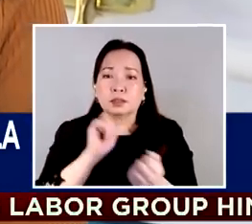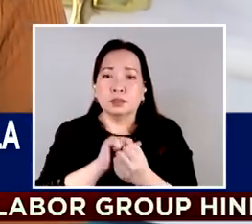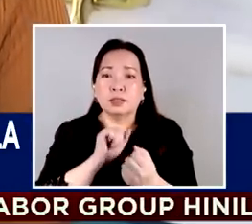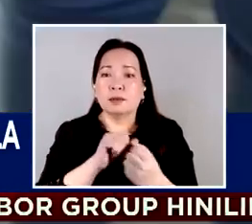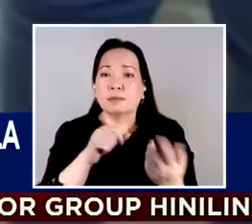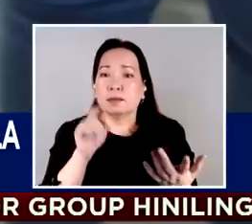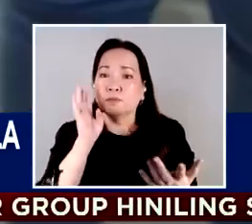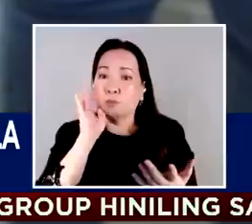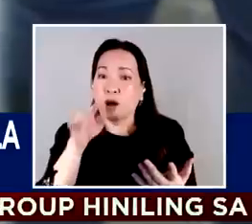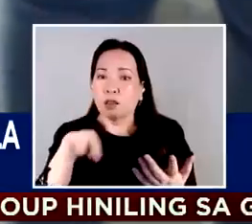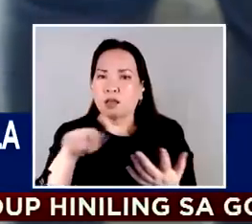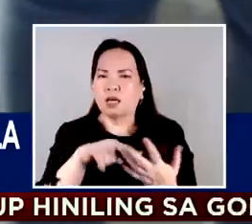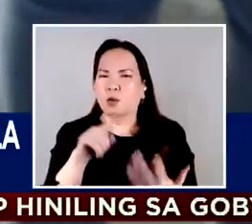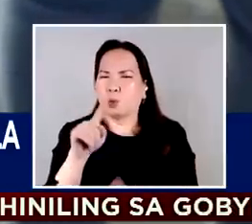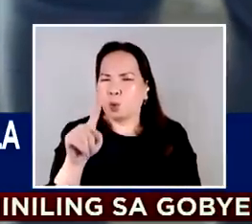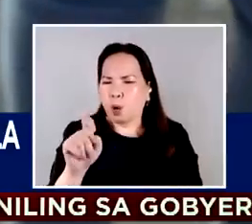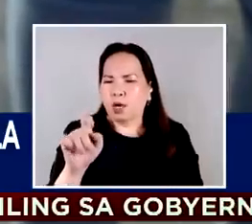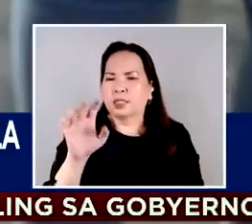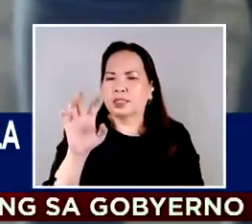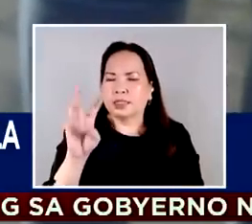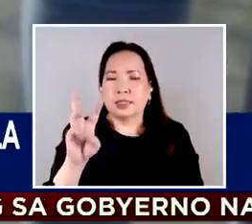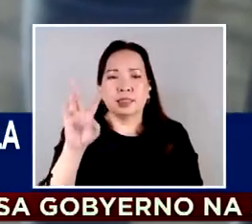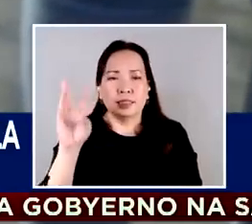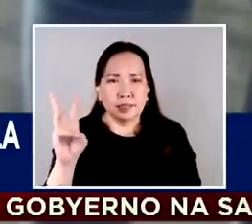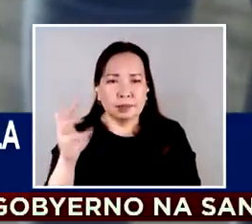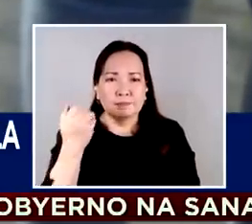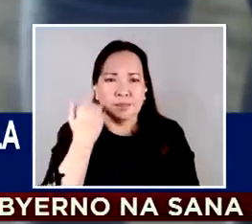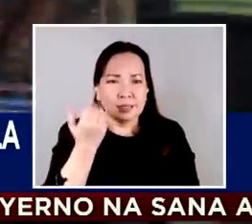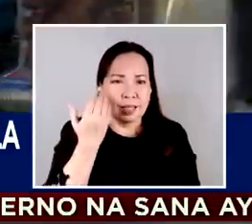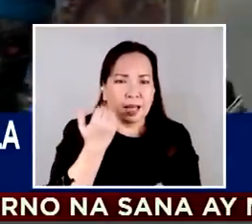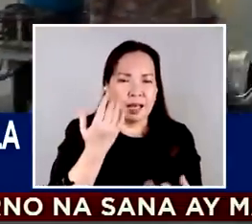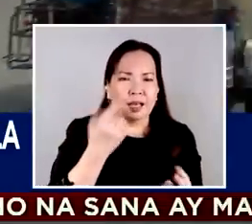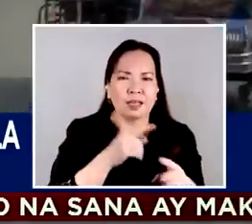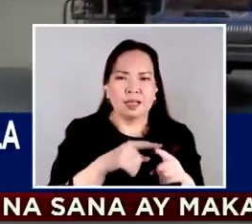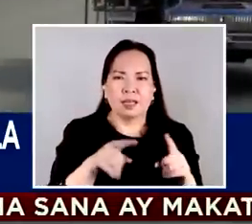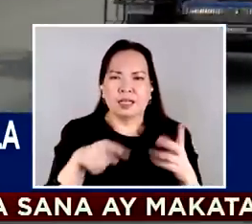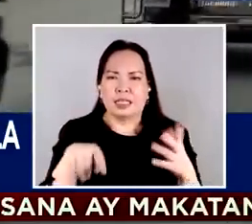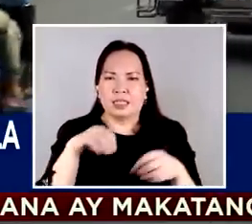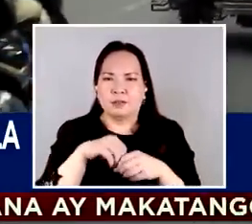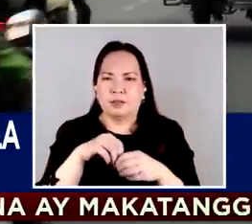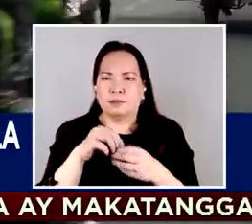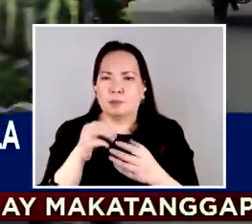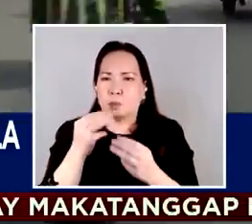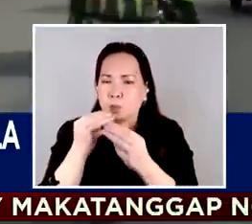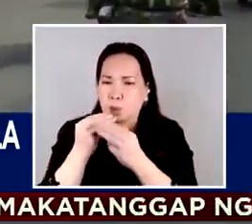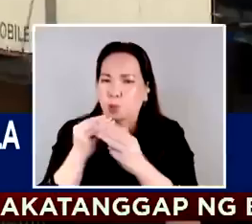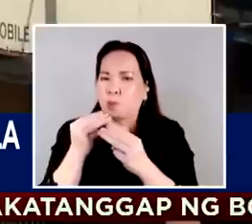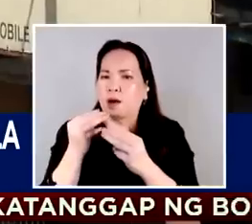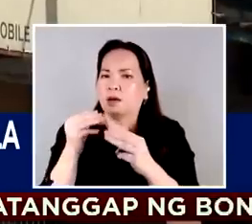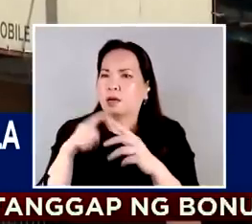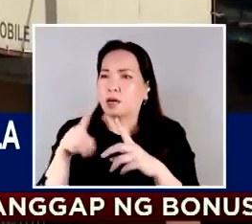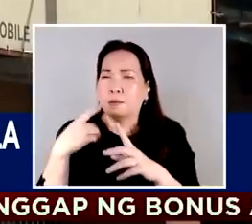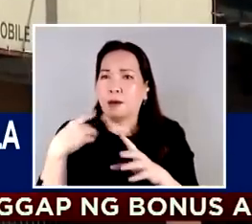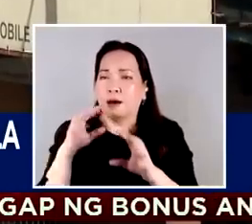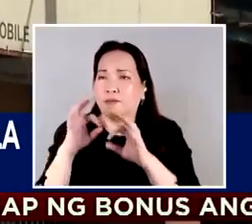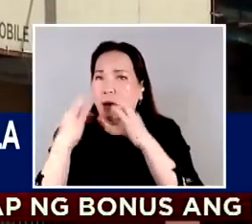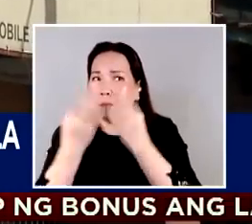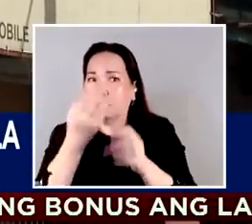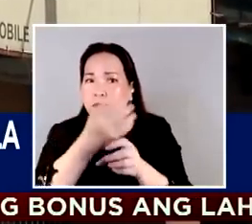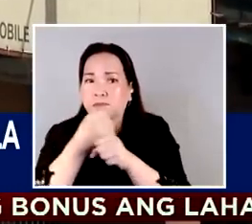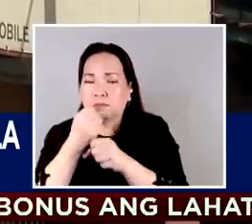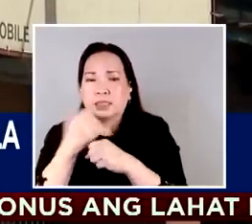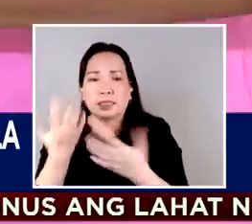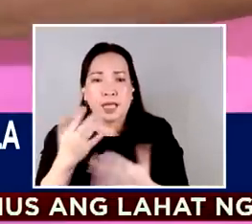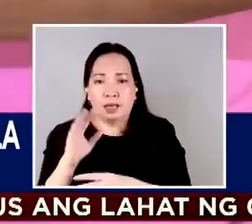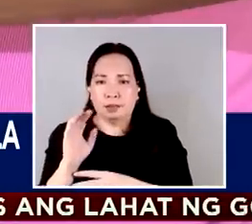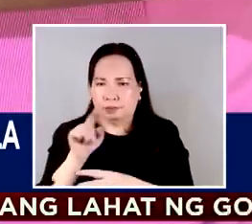na 176 na bangkay ng mga preso mula NBP na hindi pa nakukuha ng mga kamag-anak sa Eastern Funeral